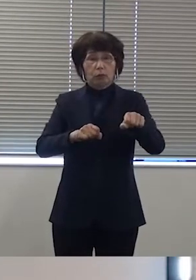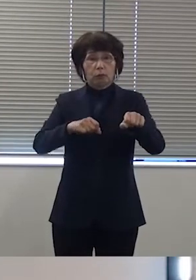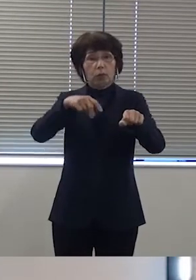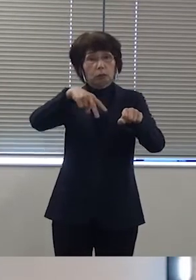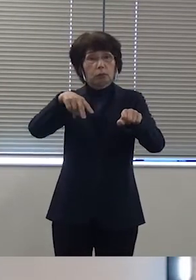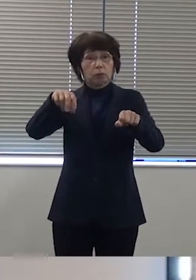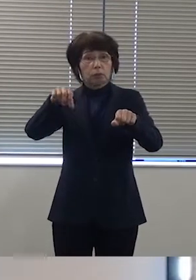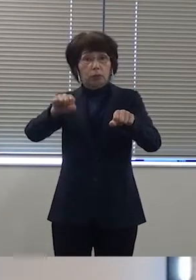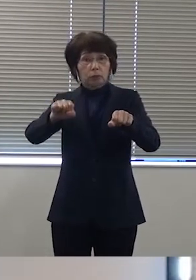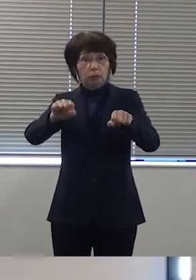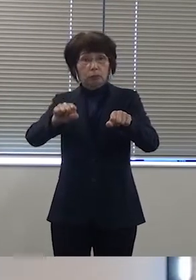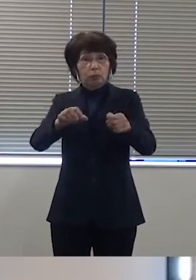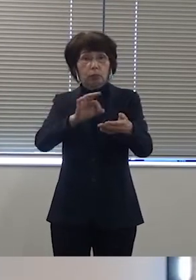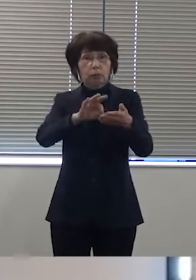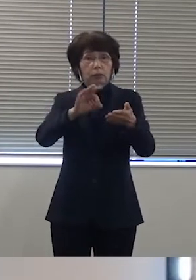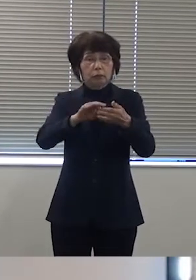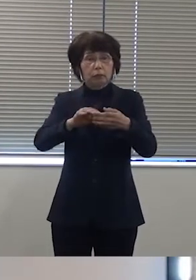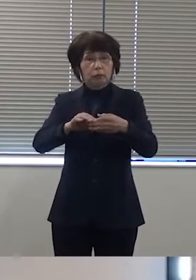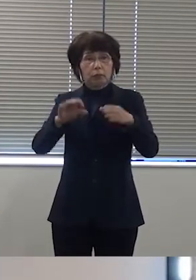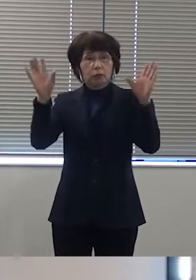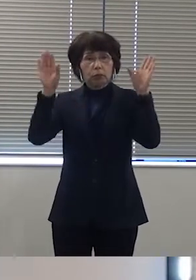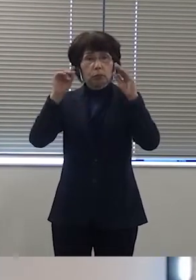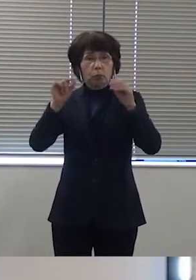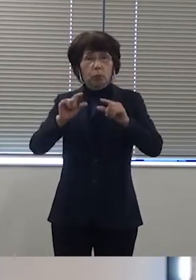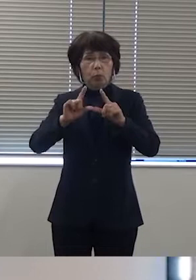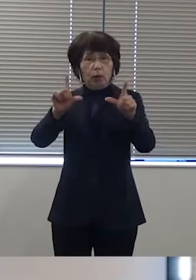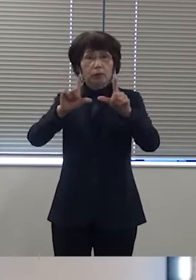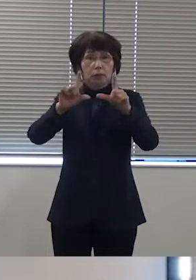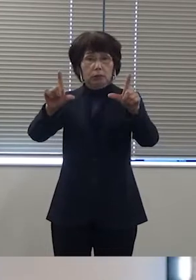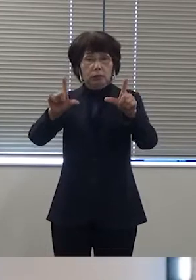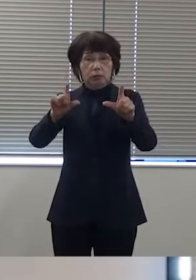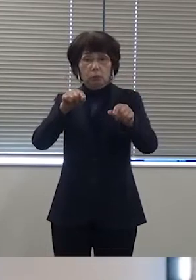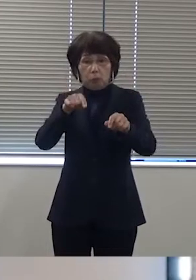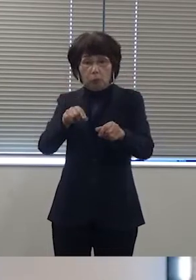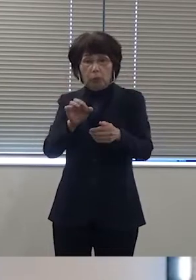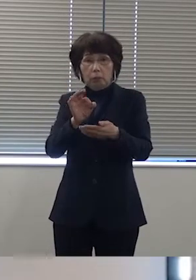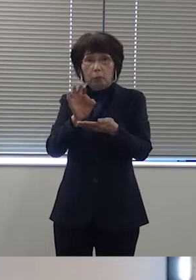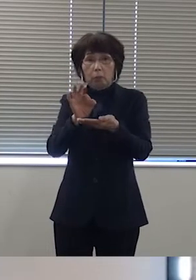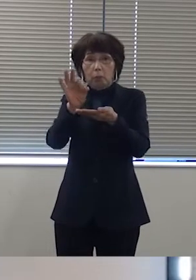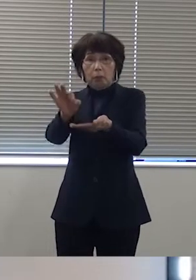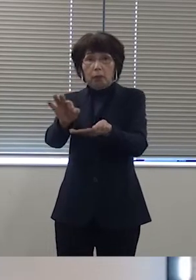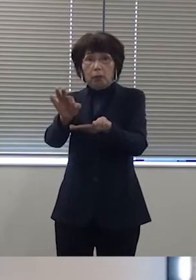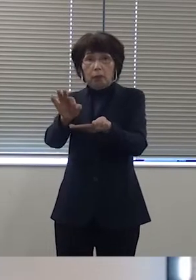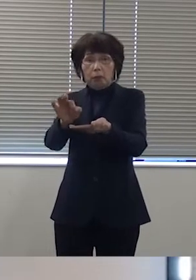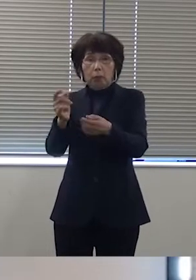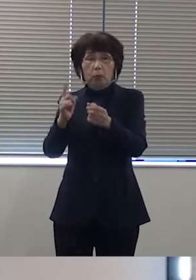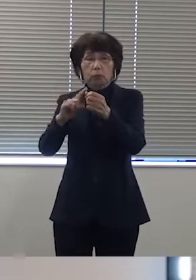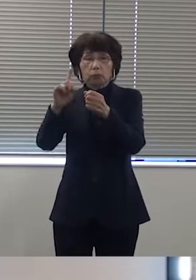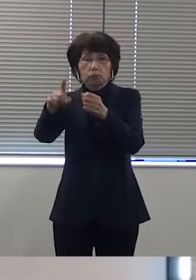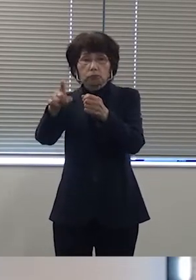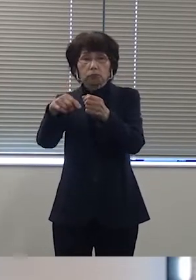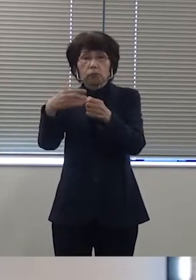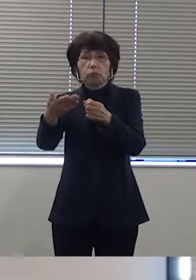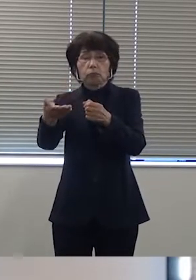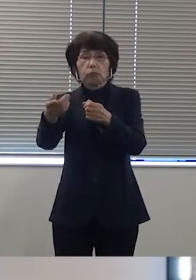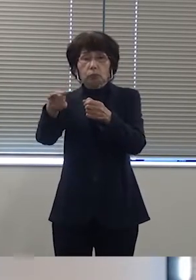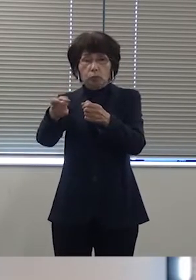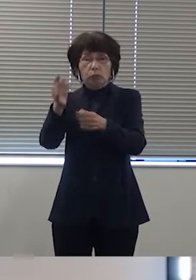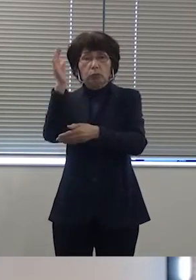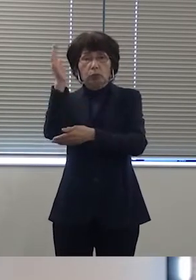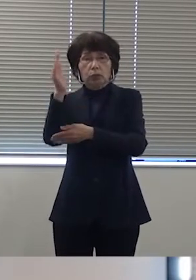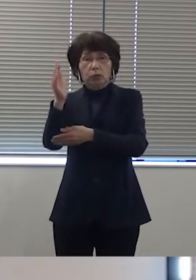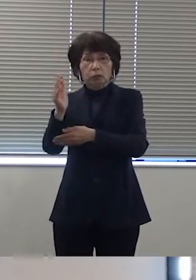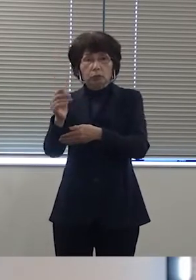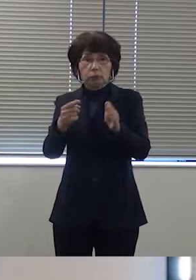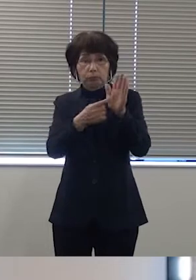助し、その成果を翌年にこの施策に生かしていこうという成果でございます。次の28ページをお願いいたします。